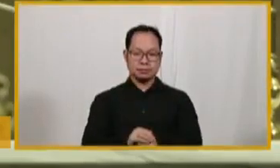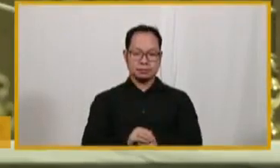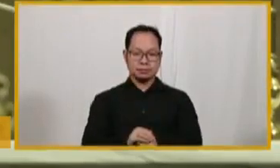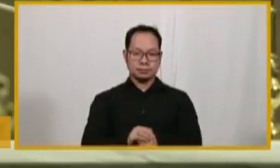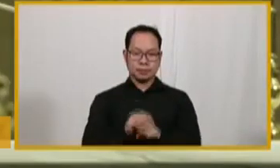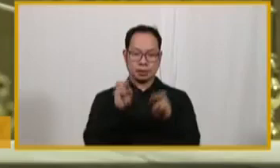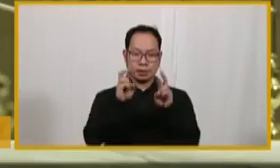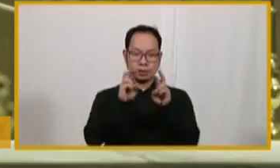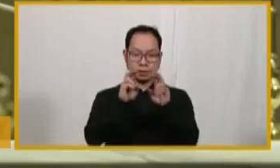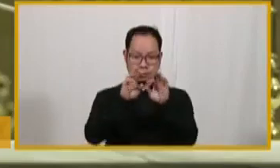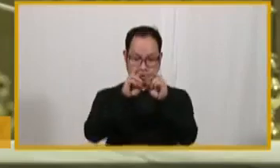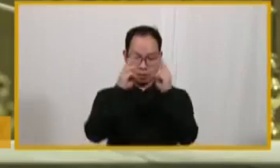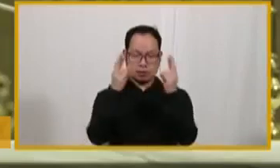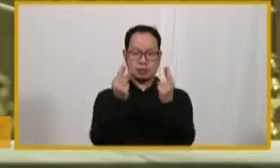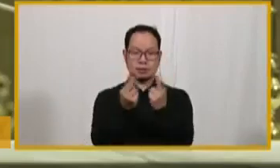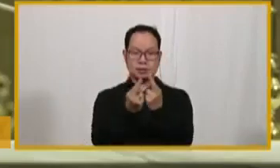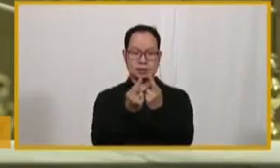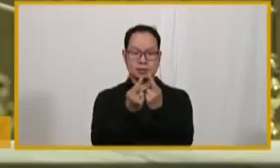magkakamag-anak.